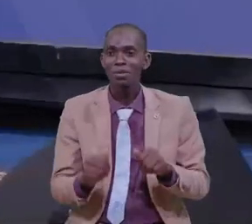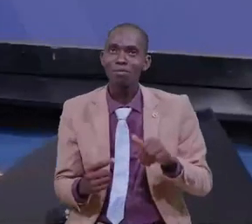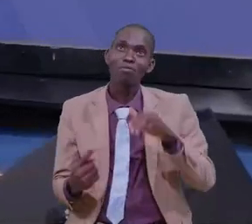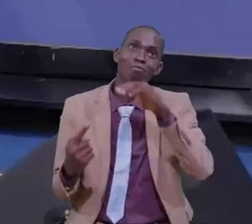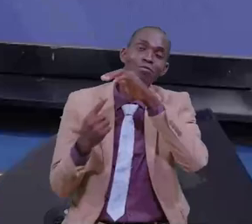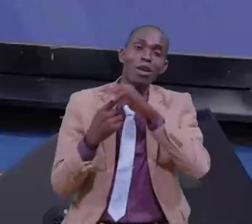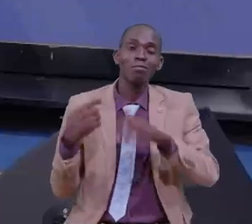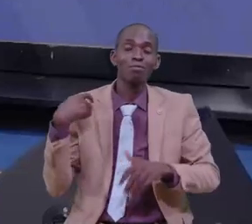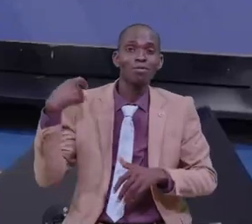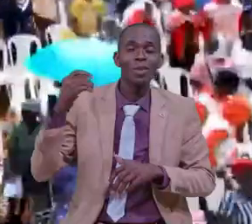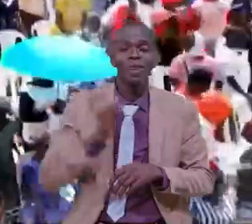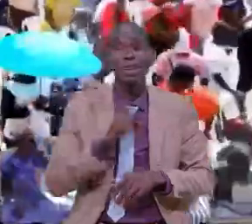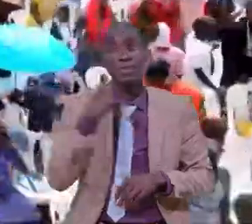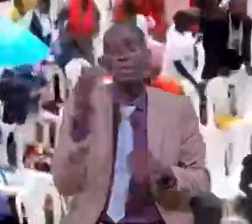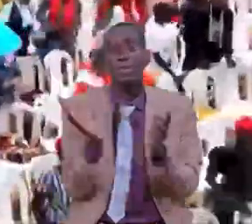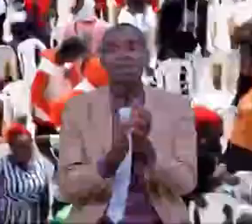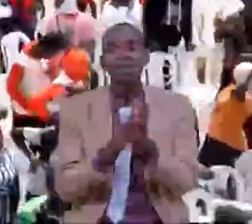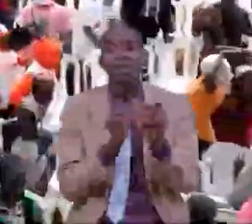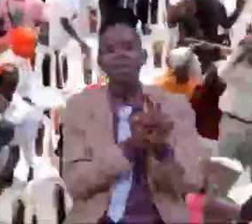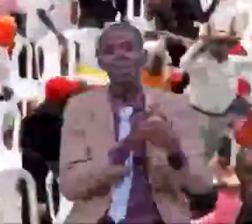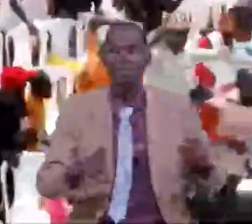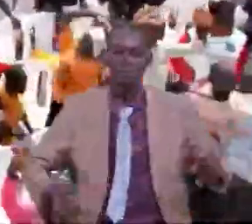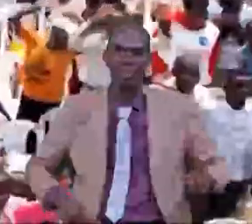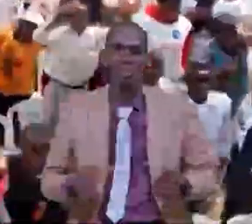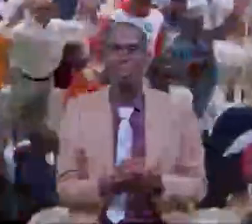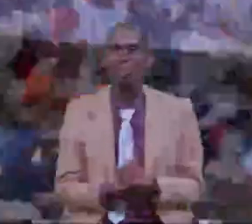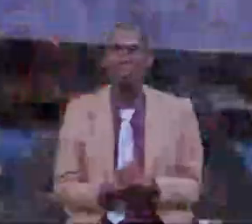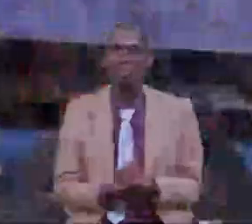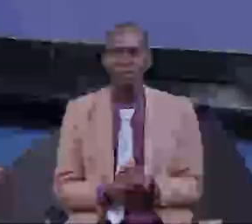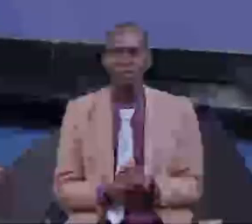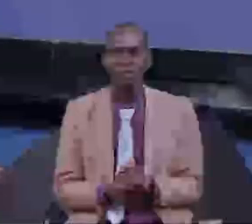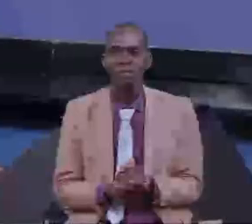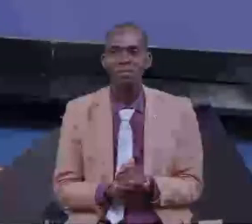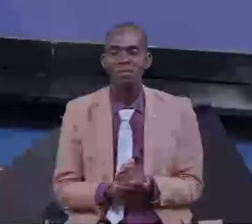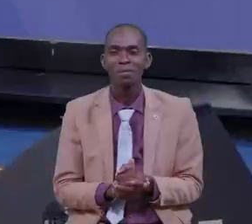Le champion est inarrêtable. Je dis gloire à Dieu.